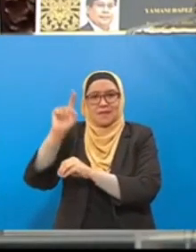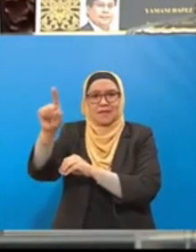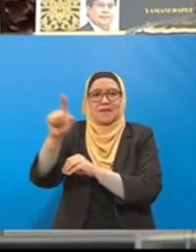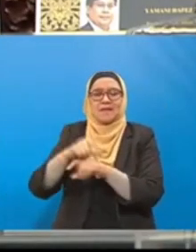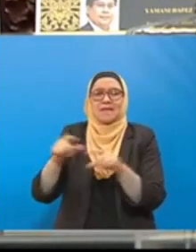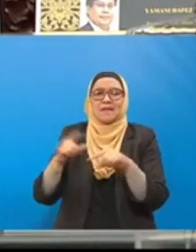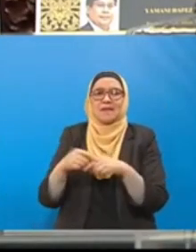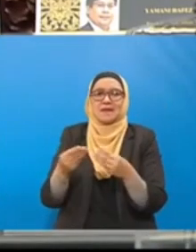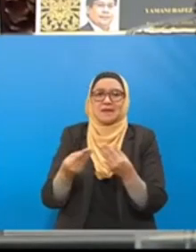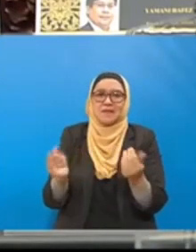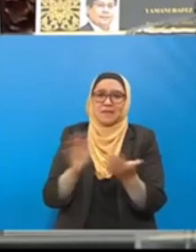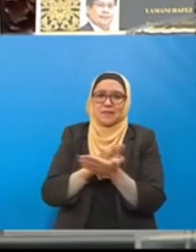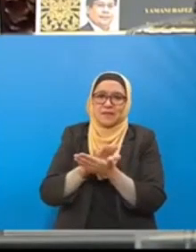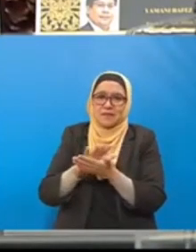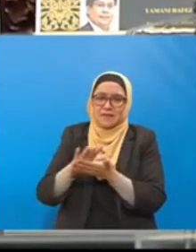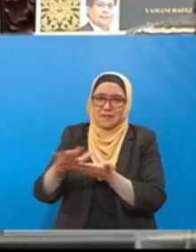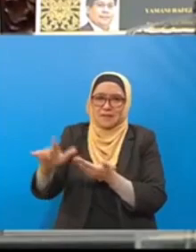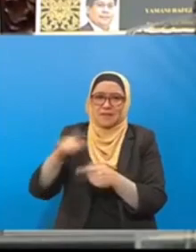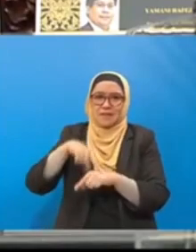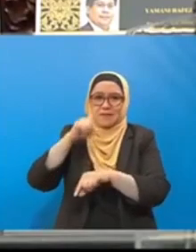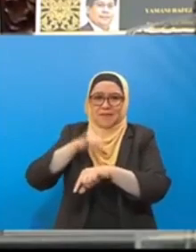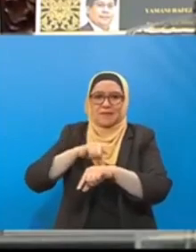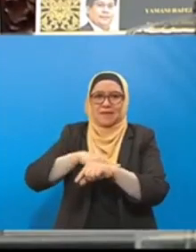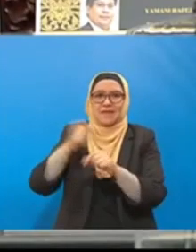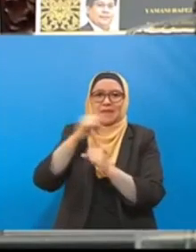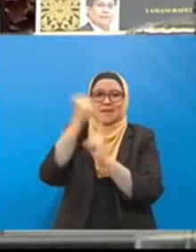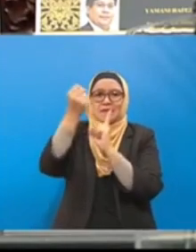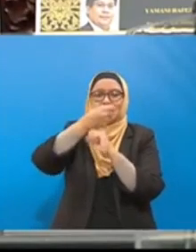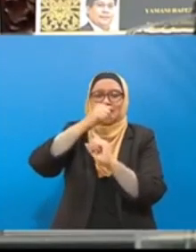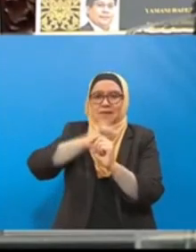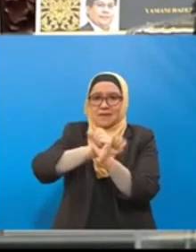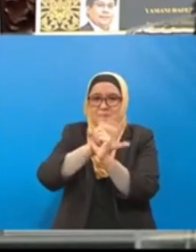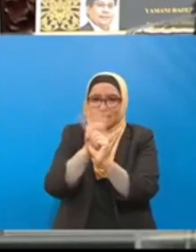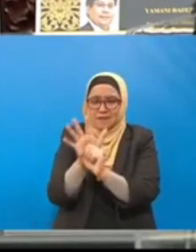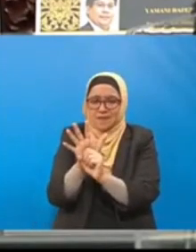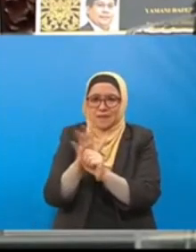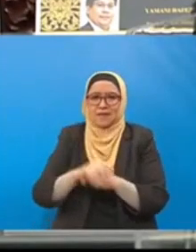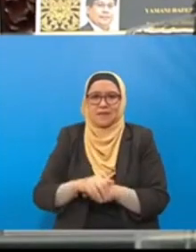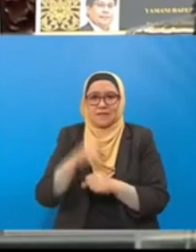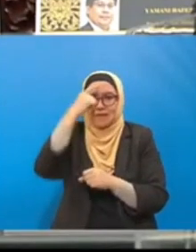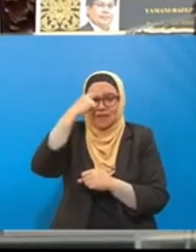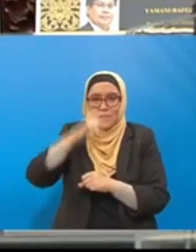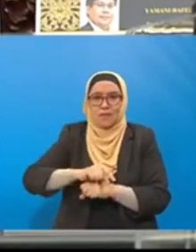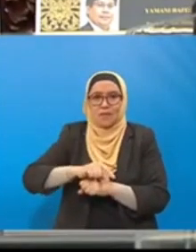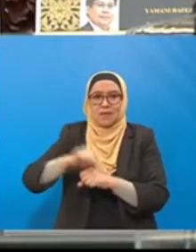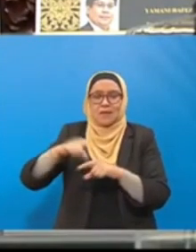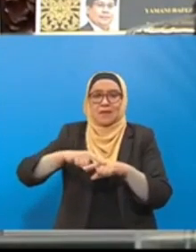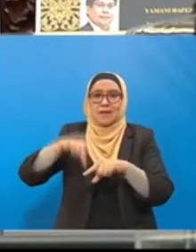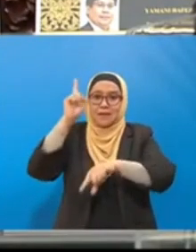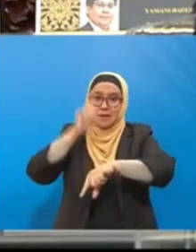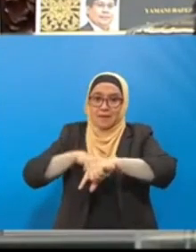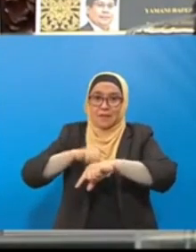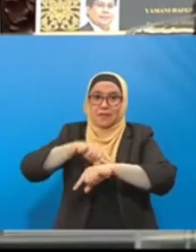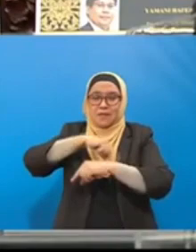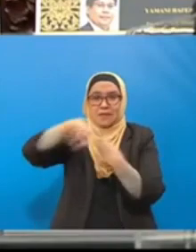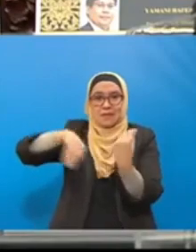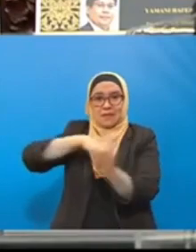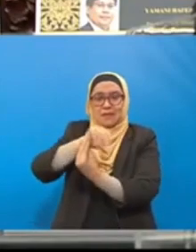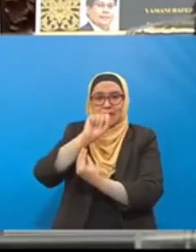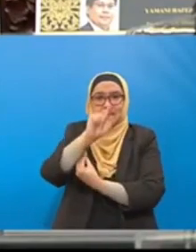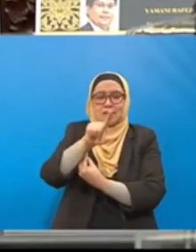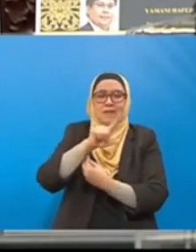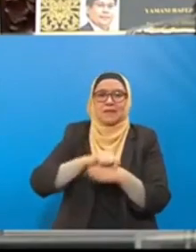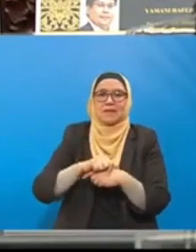pandemik COVID-19. Bagi musim haji 1443 Hijrah, Tabung Haji telah